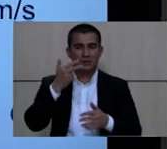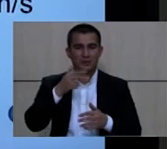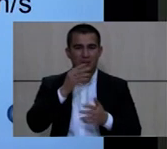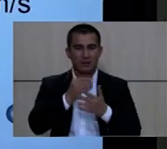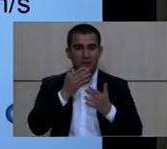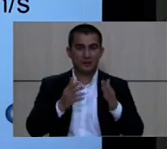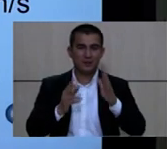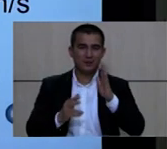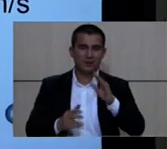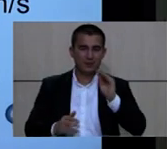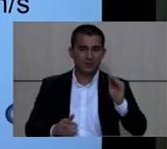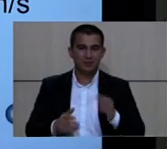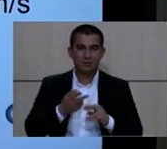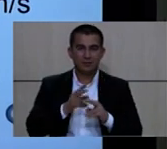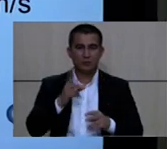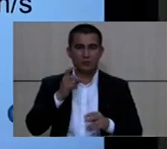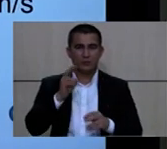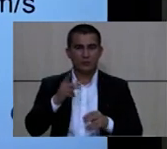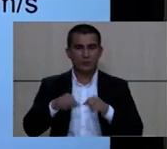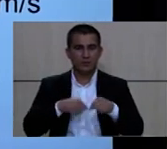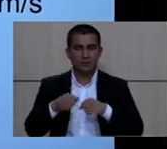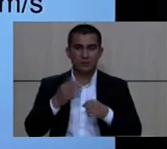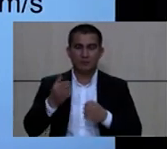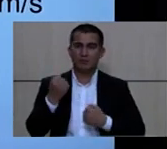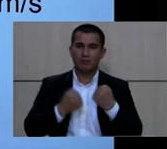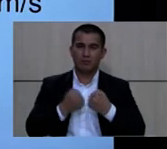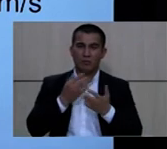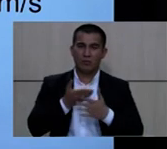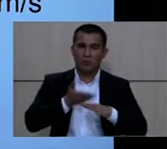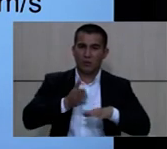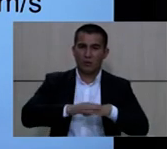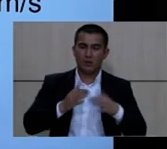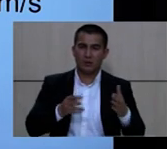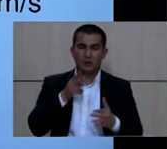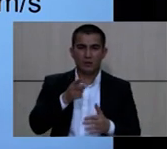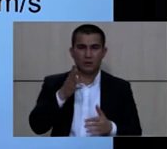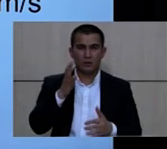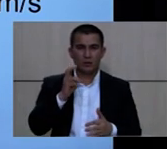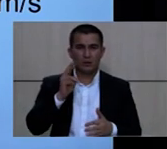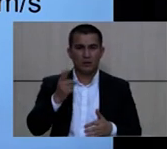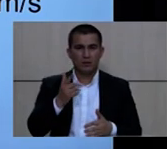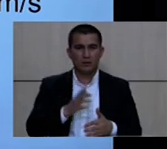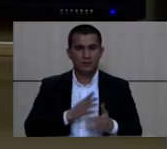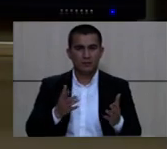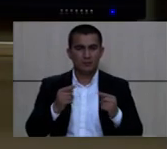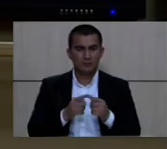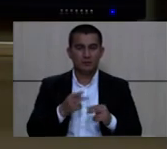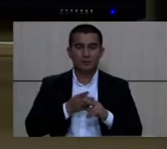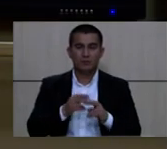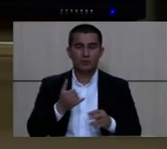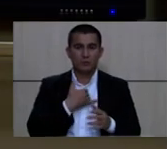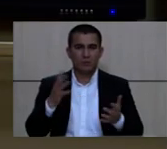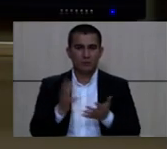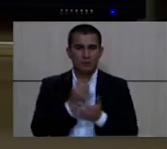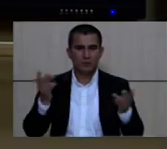velosipedning massasi 100 kg teng. Avtomashinaning massasi esa 2400 kg teng. Topishimiz